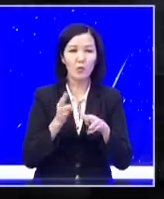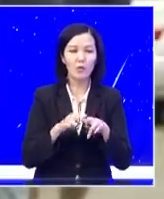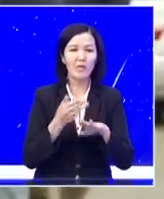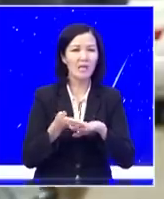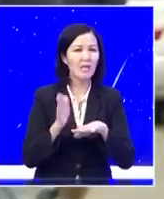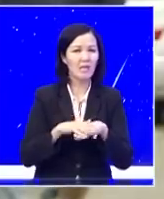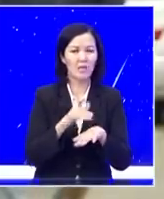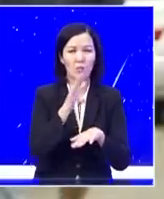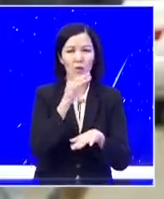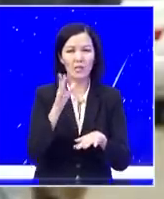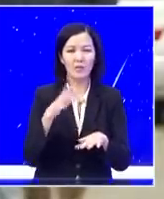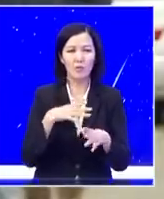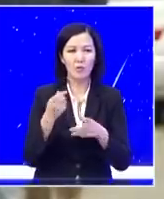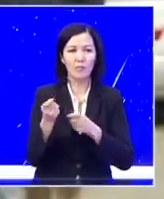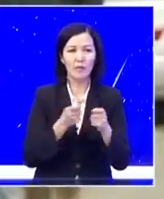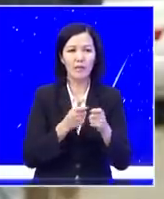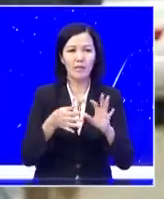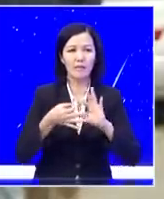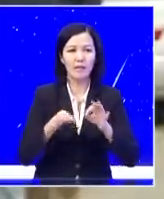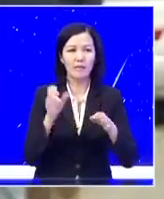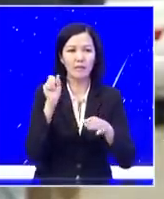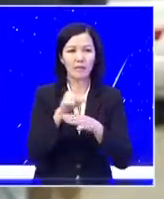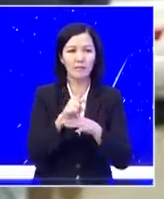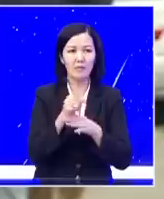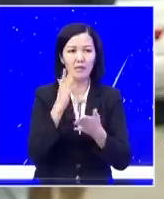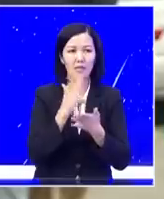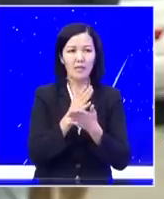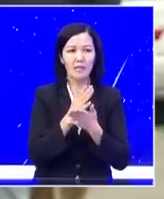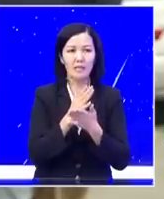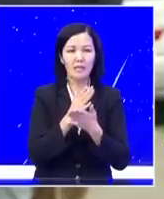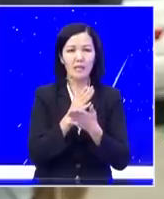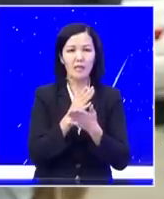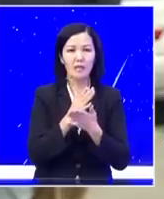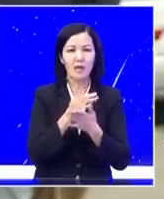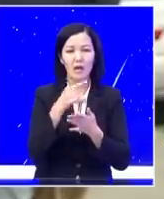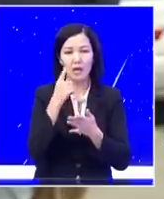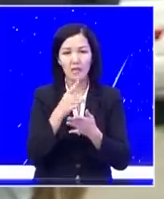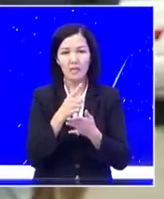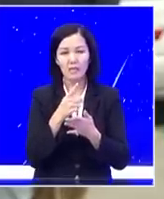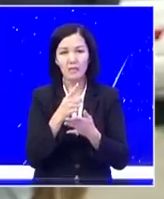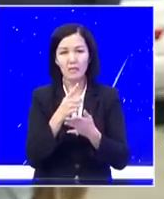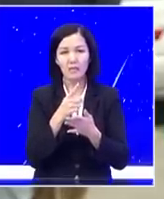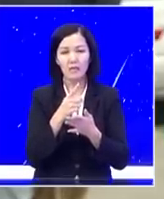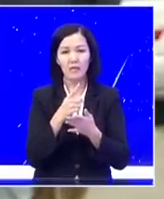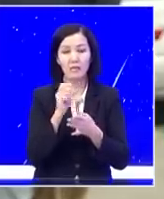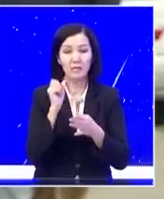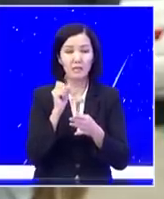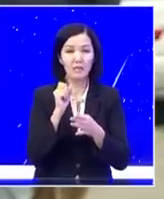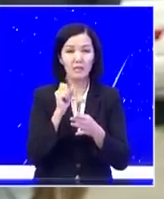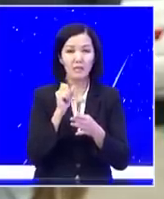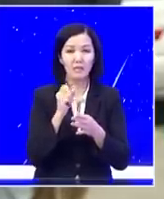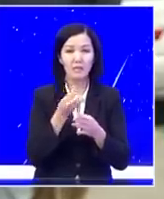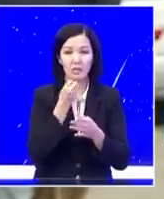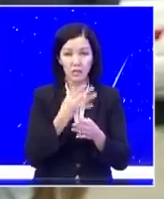болатын. Биліктен нақты тапсырмалар келеді. Үйтіп айт, бүйтіп айт. Бұл кісі де жақсы